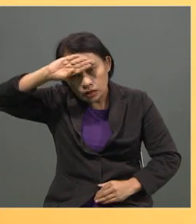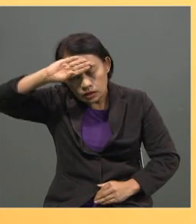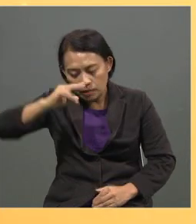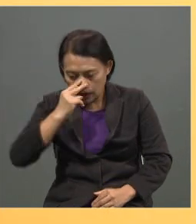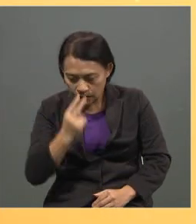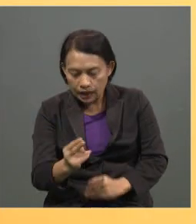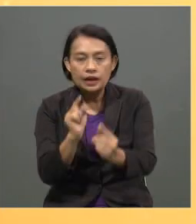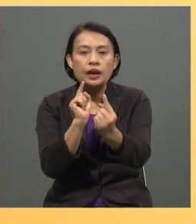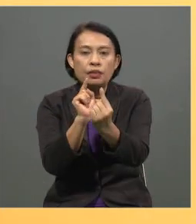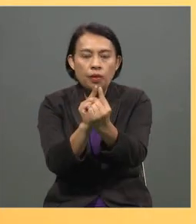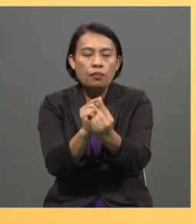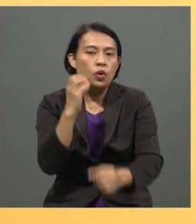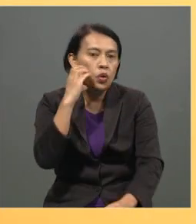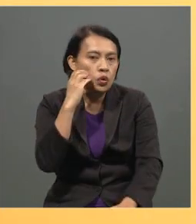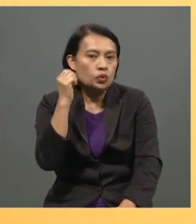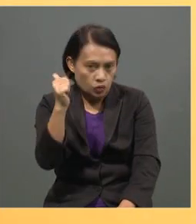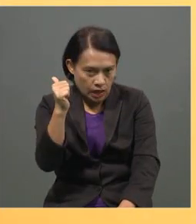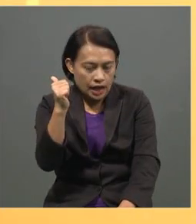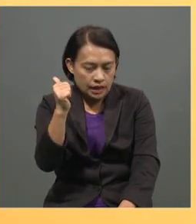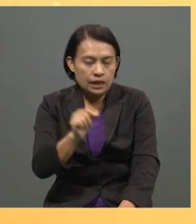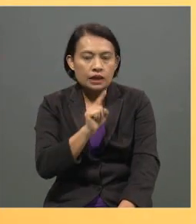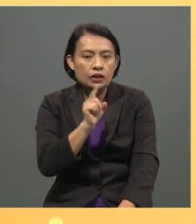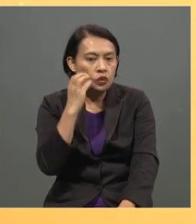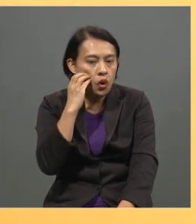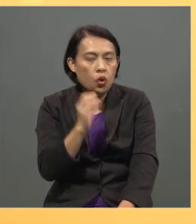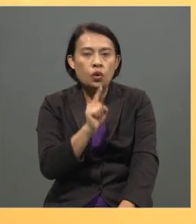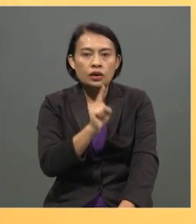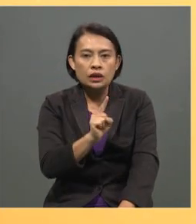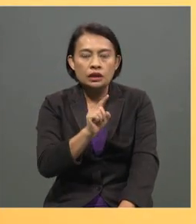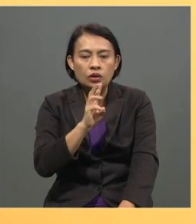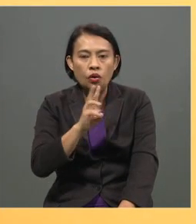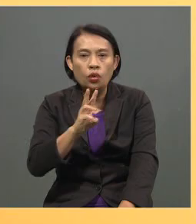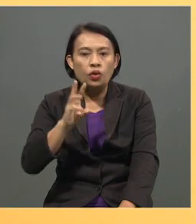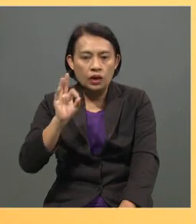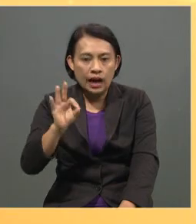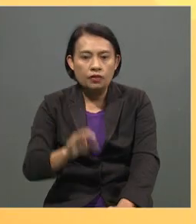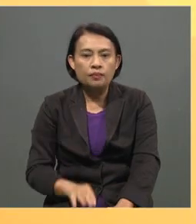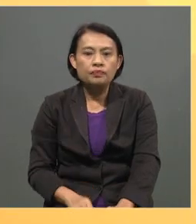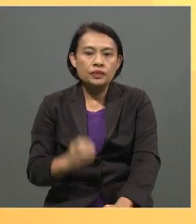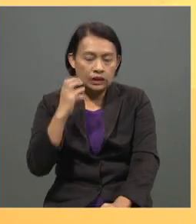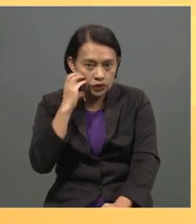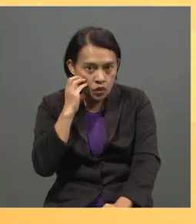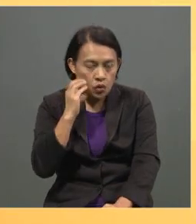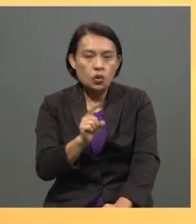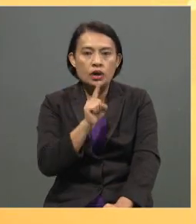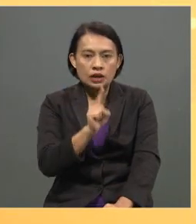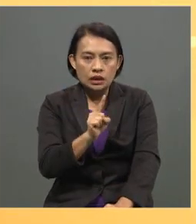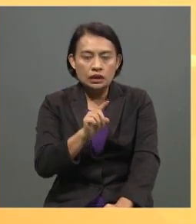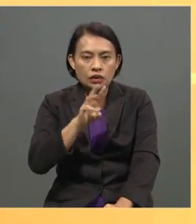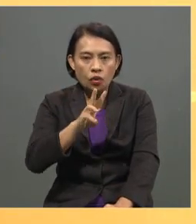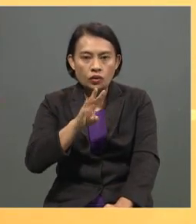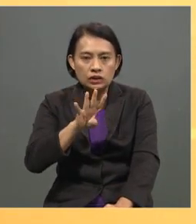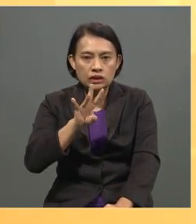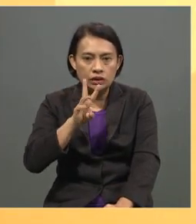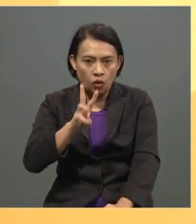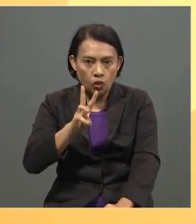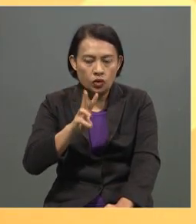เราเห็นเนี่ยนะครับสามารถโทรไปได้เลยนะครับที่หมายเลข1669นะครับอีกเบอร์นึงนะครับก็คือ1646